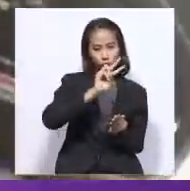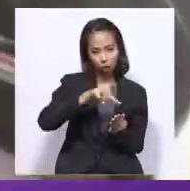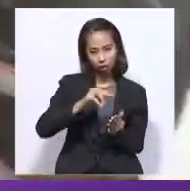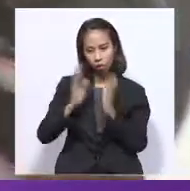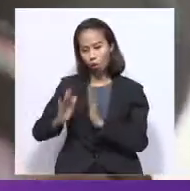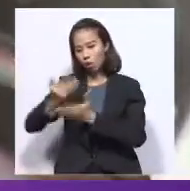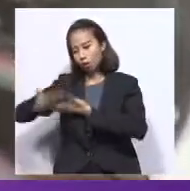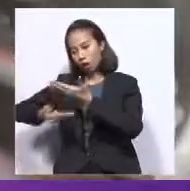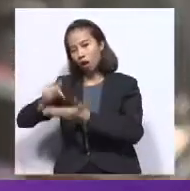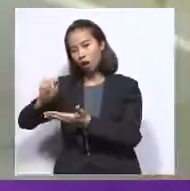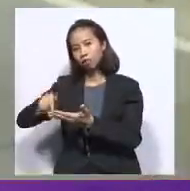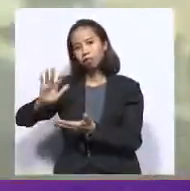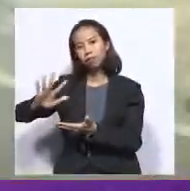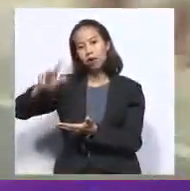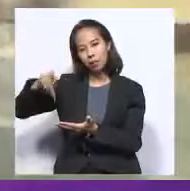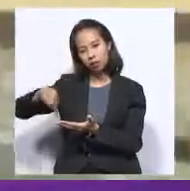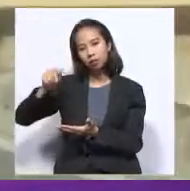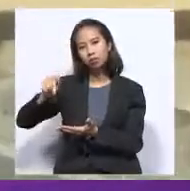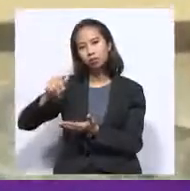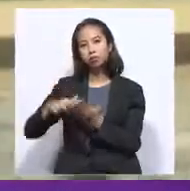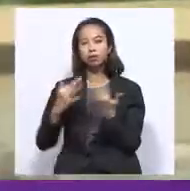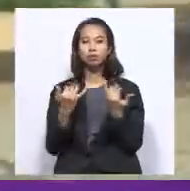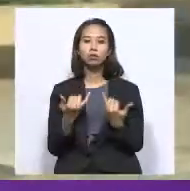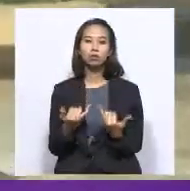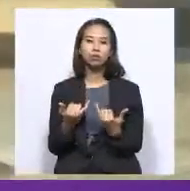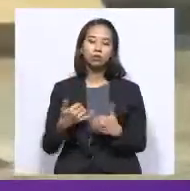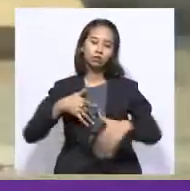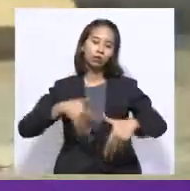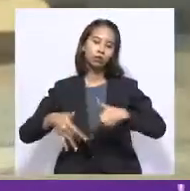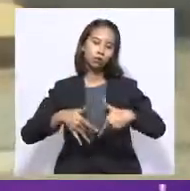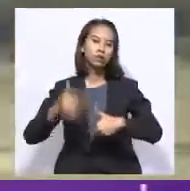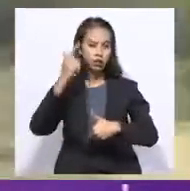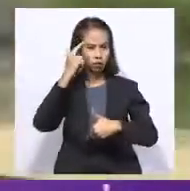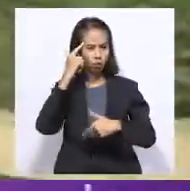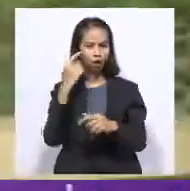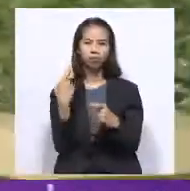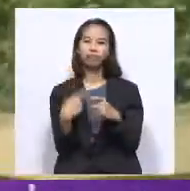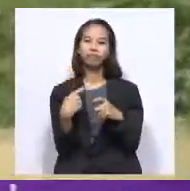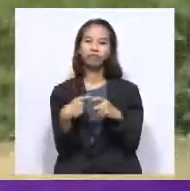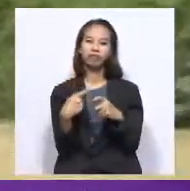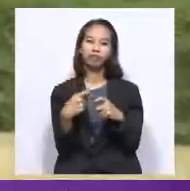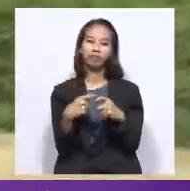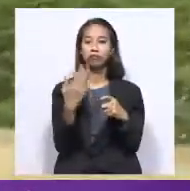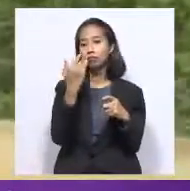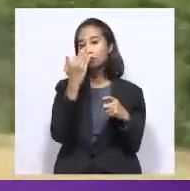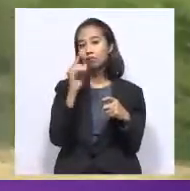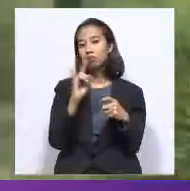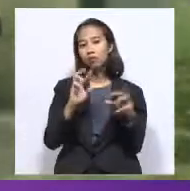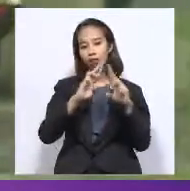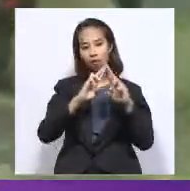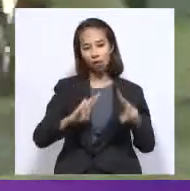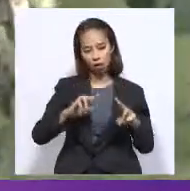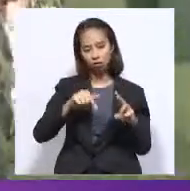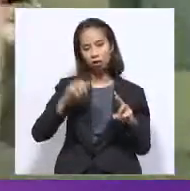ผู้ขายนี่หนักหน่อยไม่เกิน 5,000 บาทค่ะมาตรการนี้นะคะชาวบ้านเชื่อว่าทำได้ยากเพราะว่าร้านจำหน่ายกล้วยทอดนั้นรู้